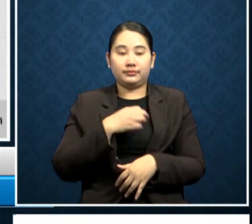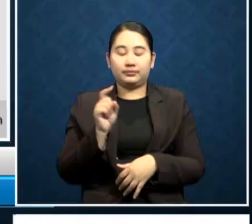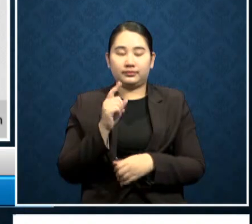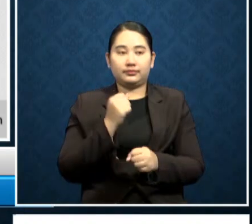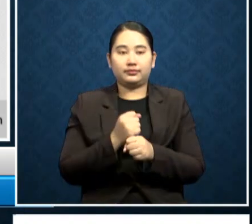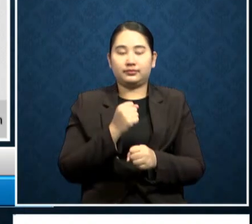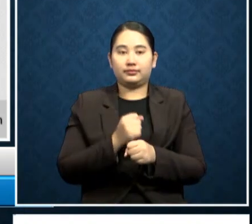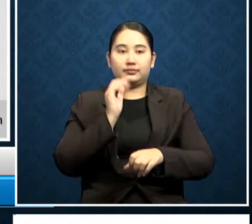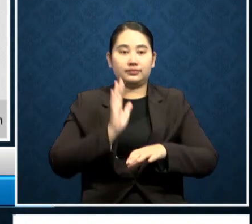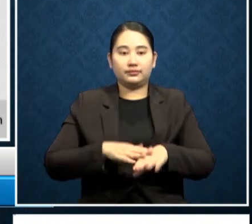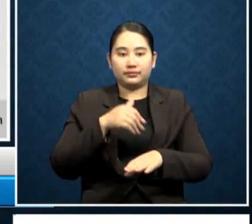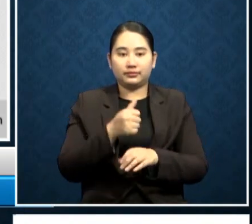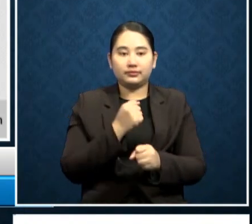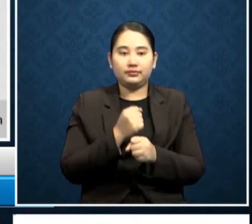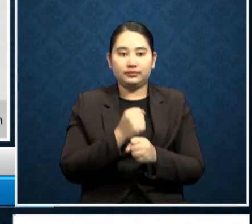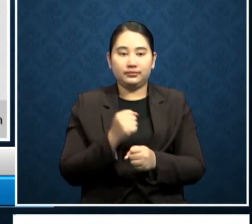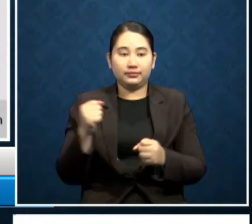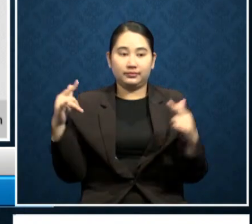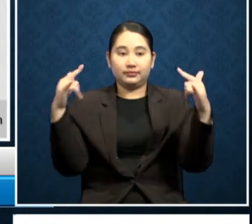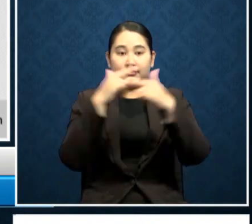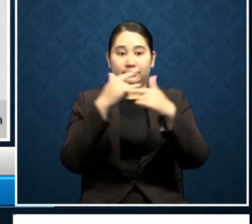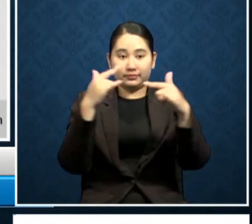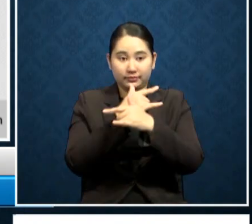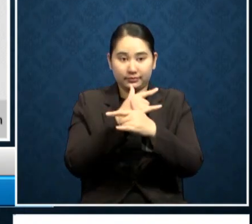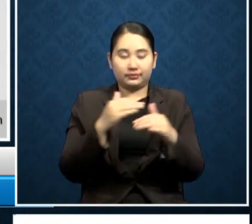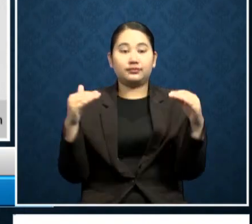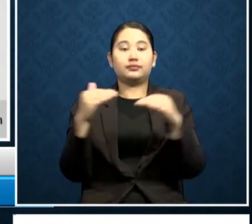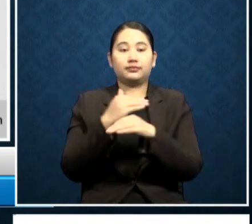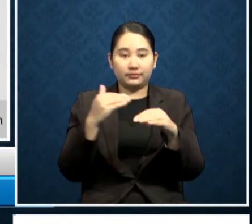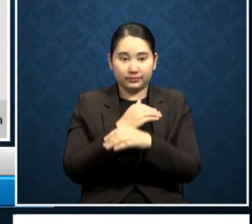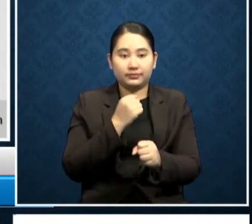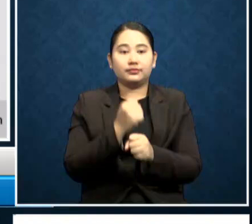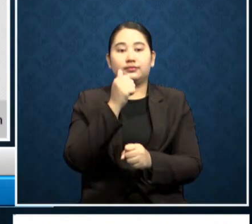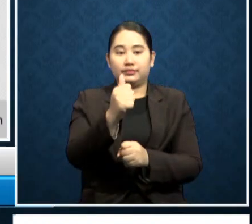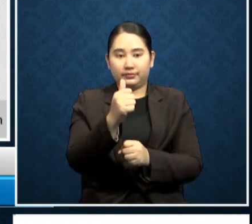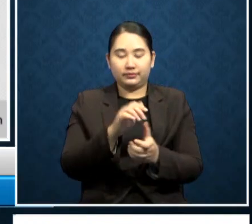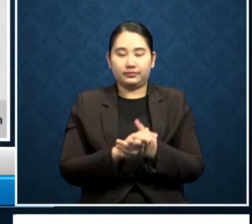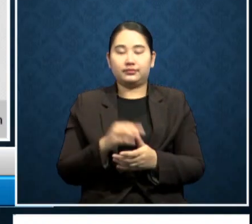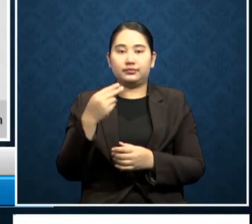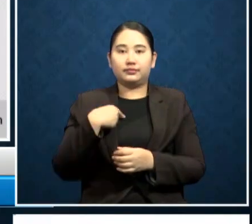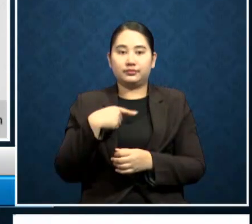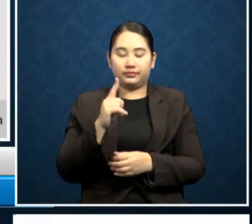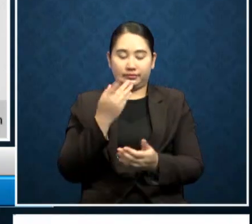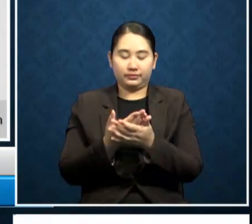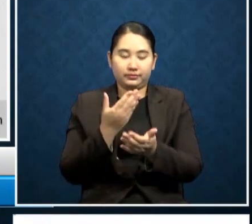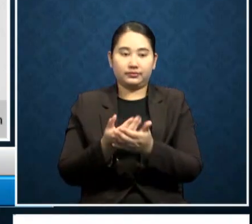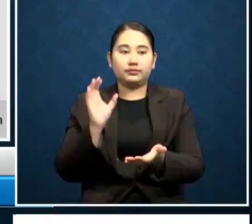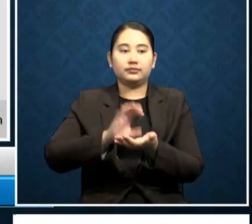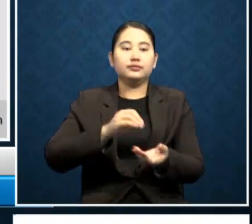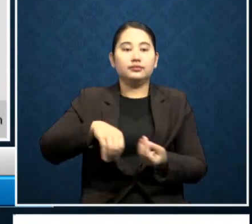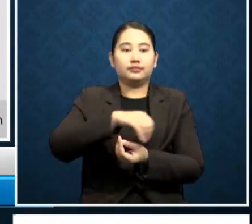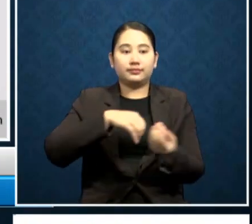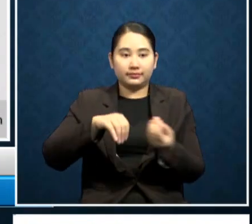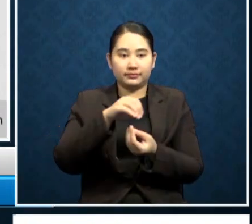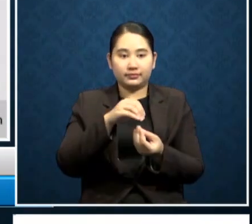สามารถในการรองรับปริมาณจราจรทั้งภาคพื้นดินและภาคอากาศความคุ้มค่าในการลงทุนตลอดจน